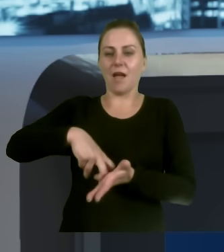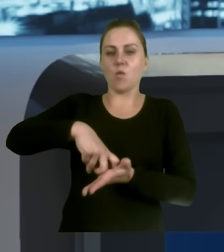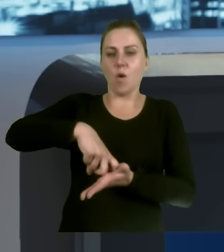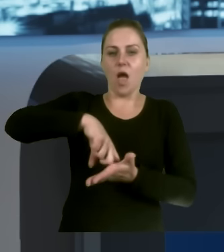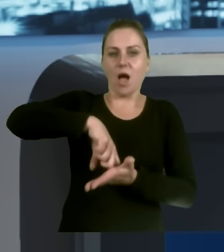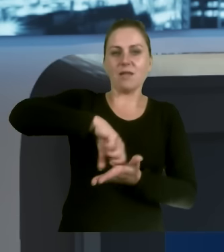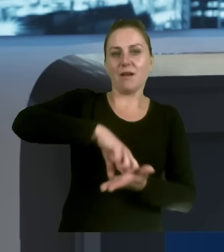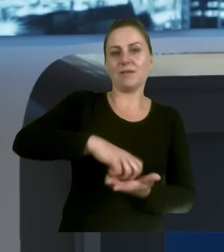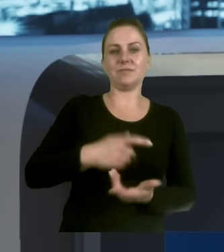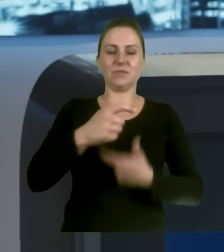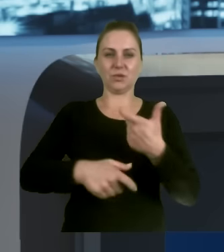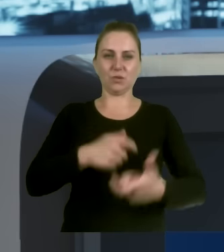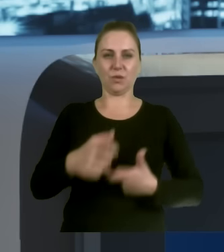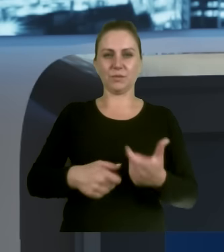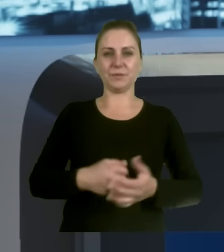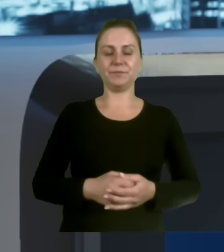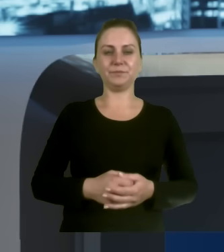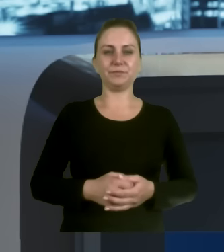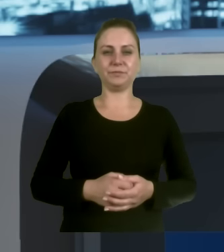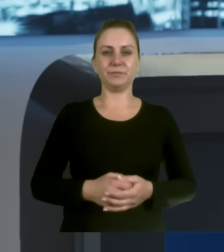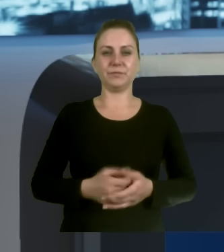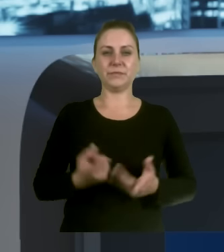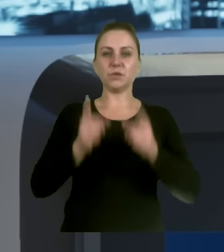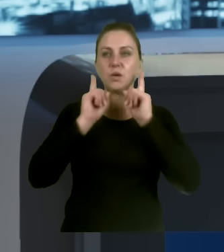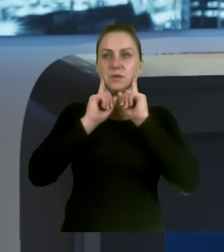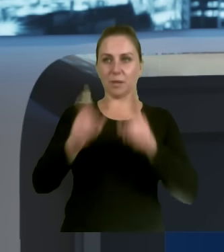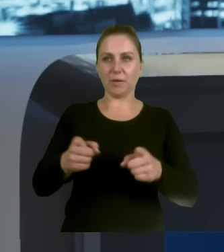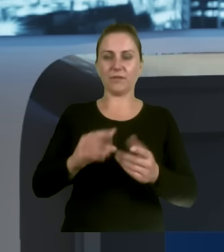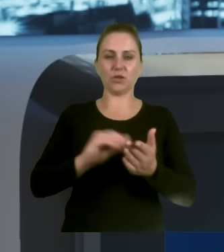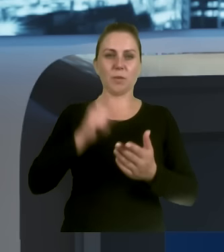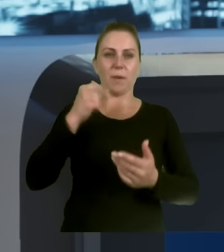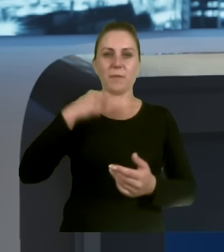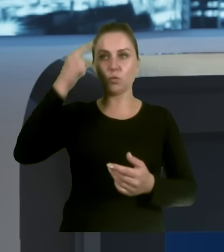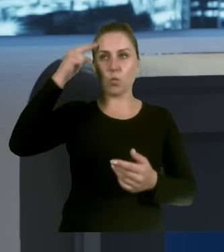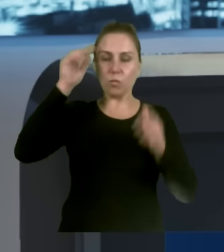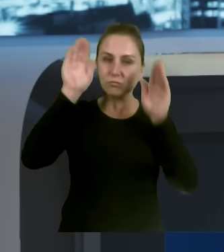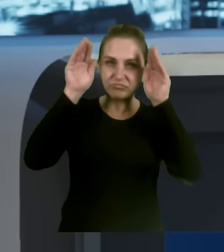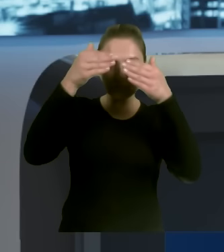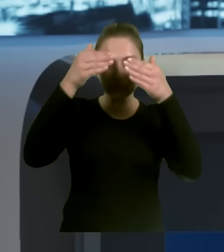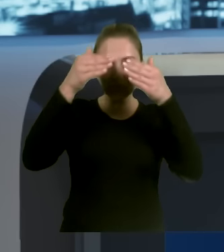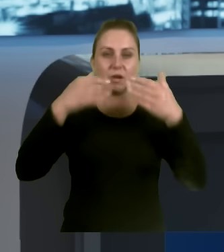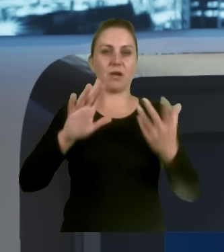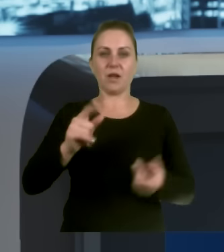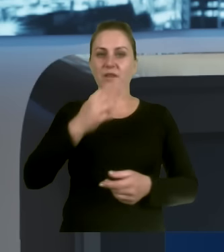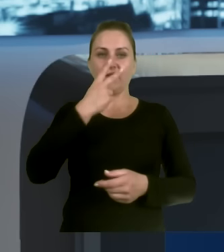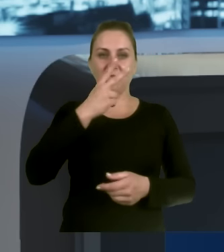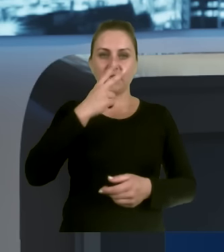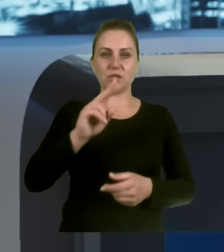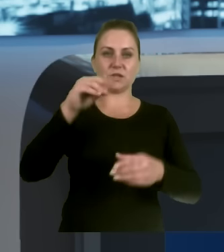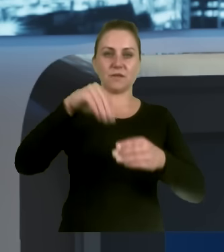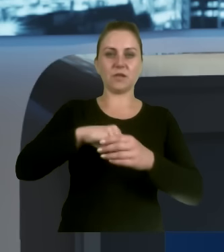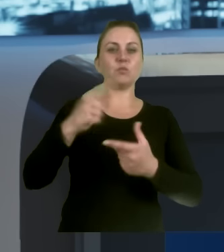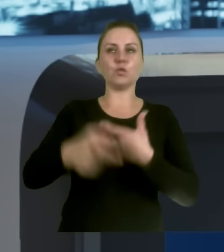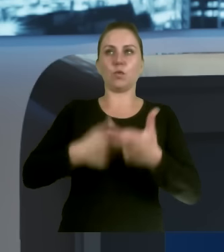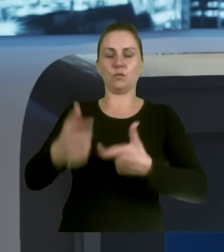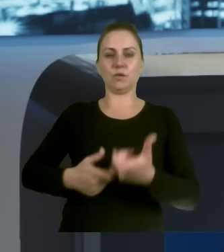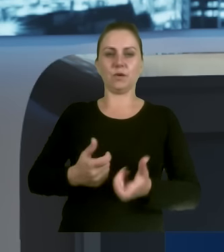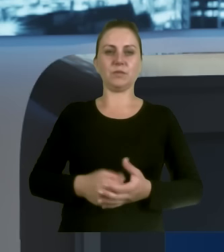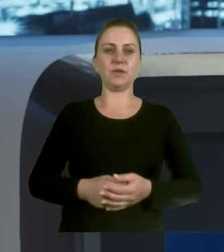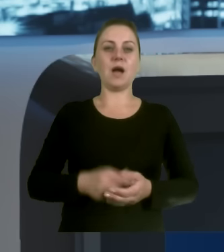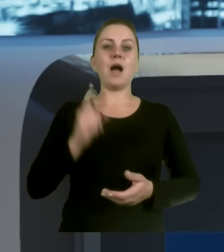uginać. Przecież to naprawdę trzeba być ograniczonym mózgowo, żeby nie widzieć, co on wyprawia. A